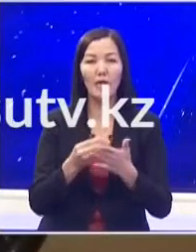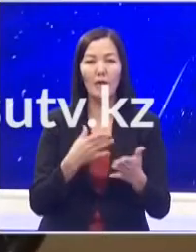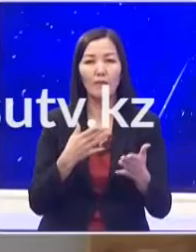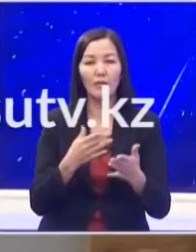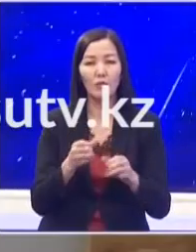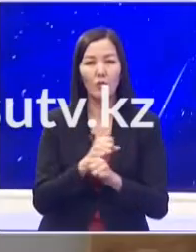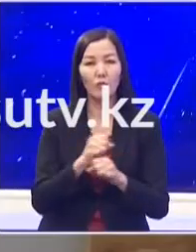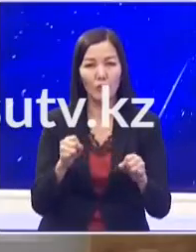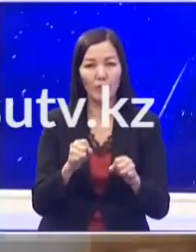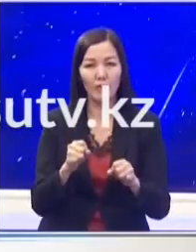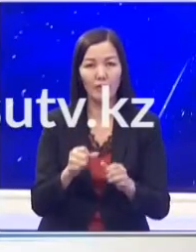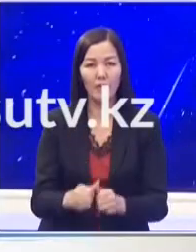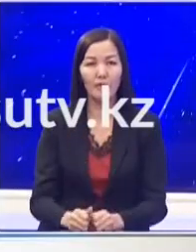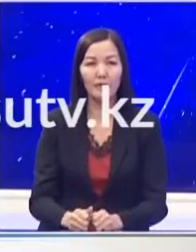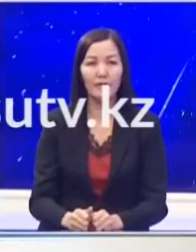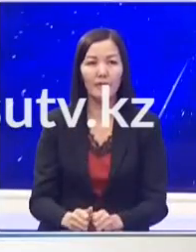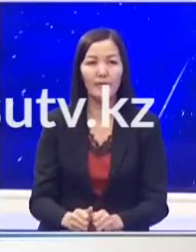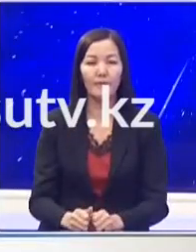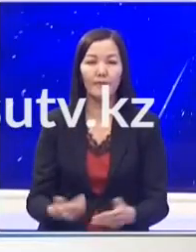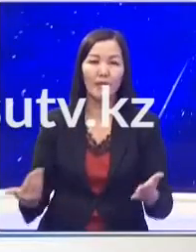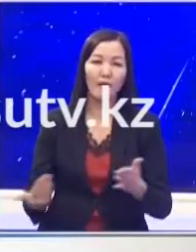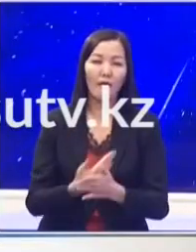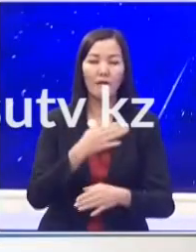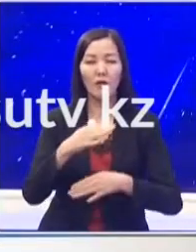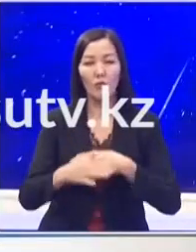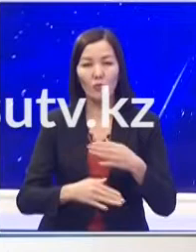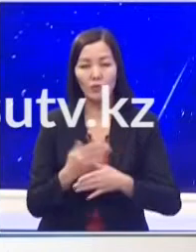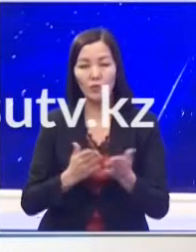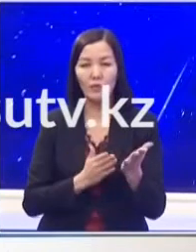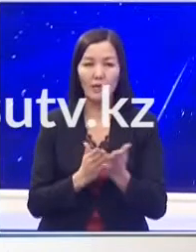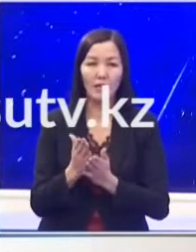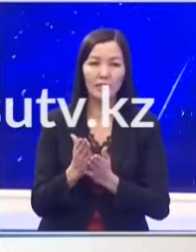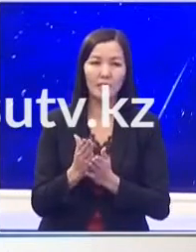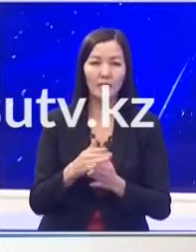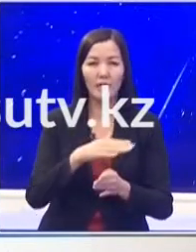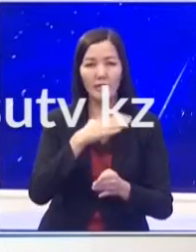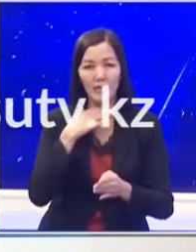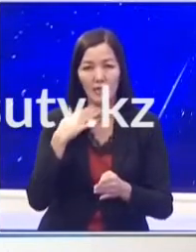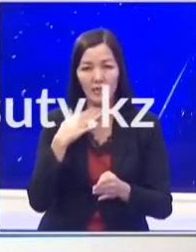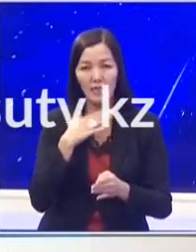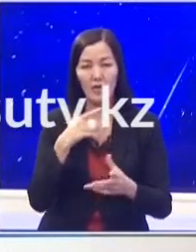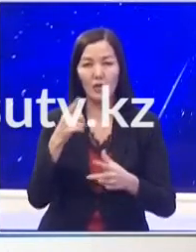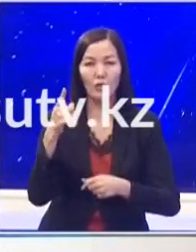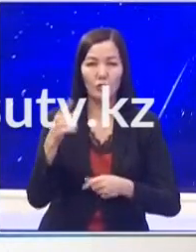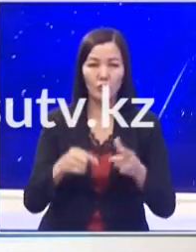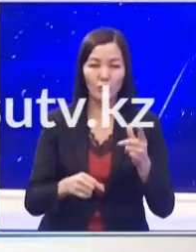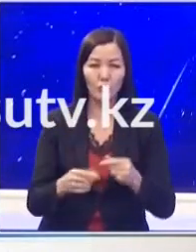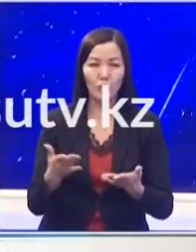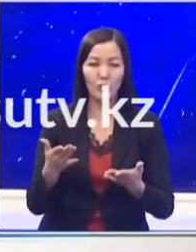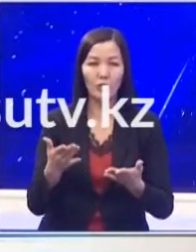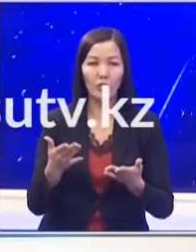деді. Мына қайта өндіру саласында мына ет өндіру, сүт өндіру, сол